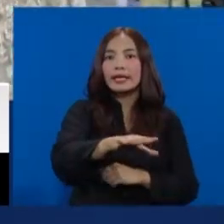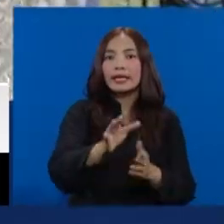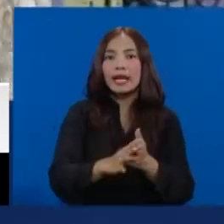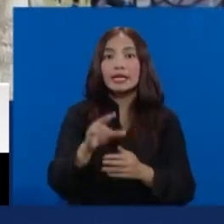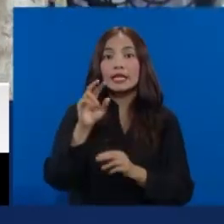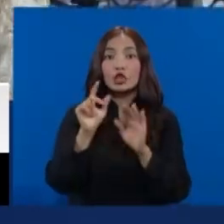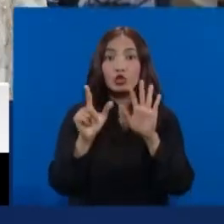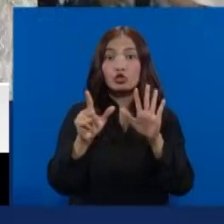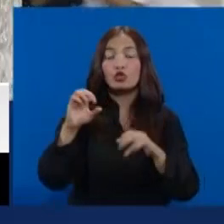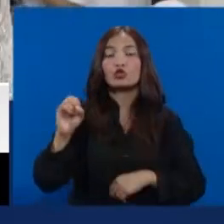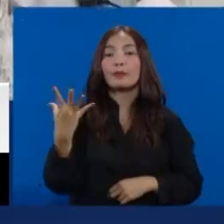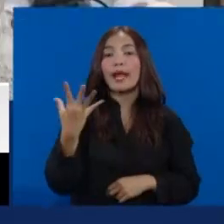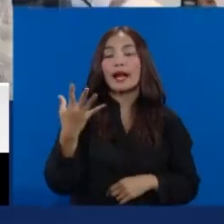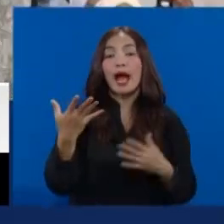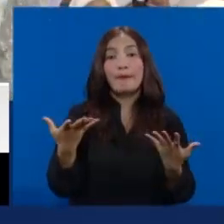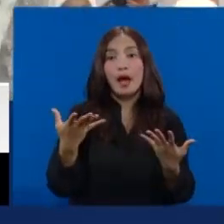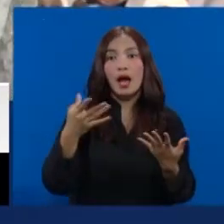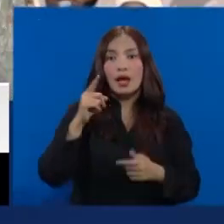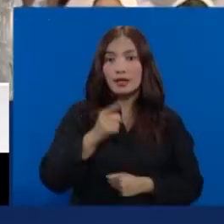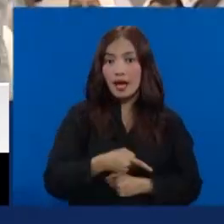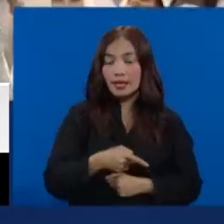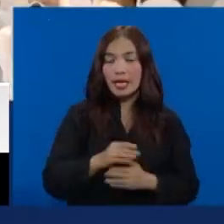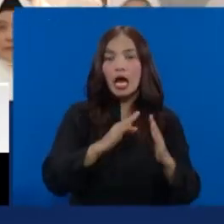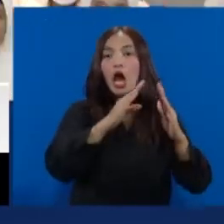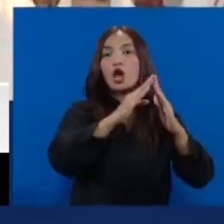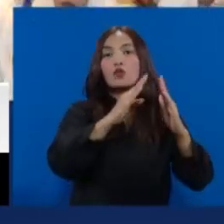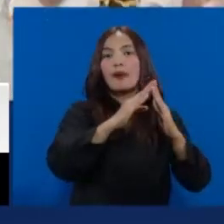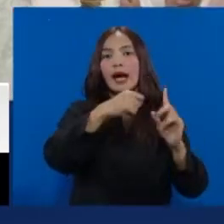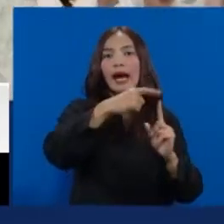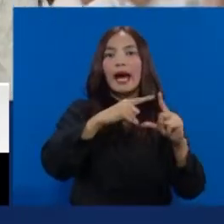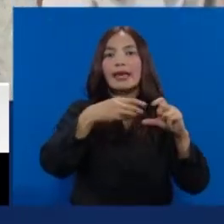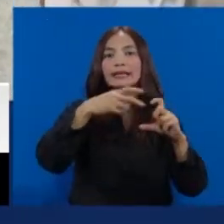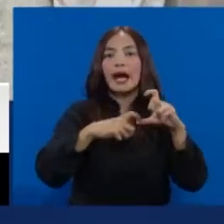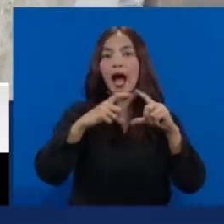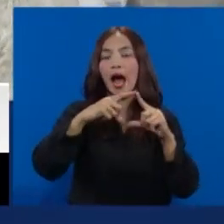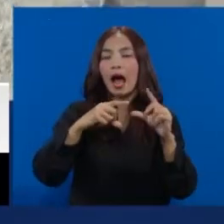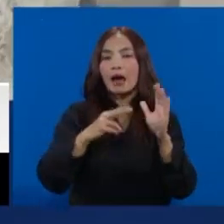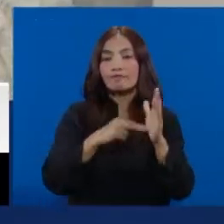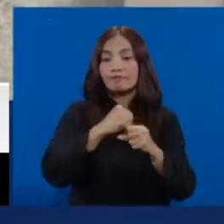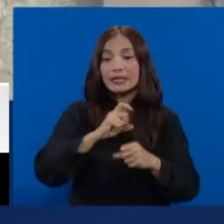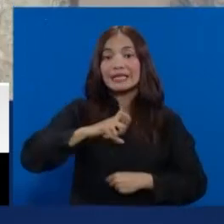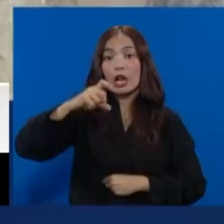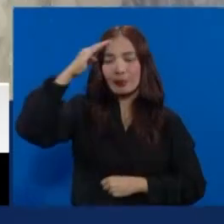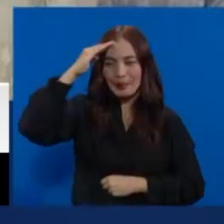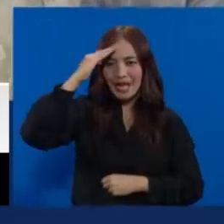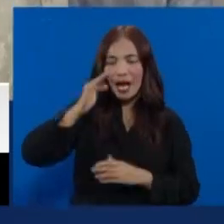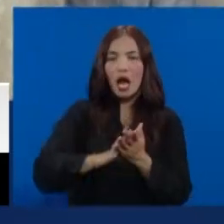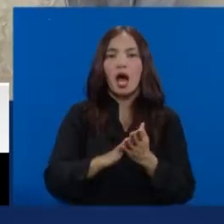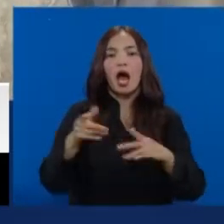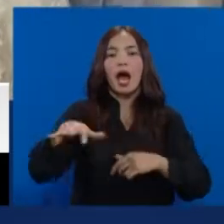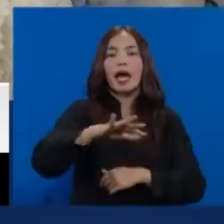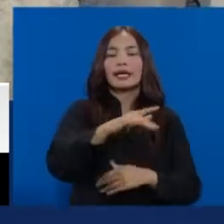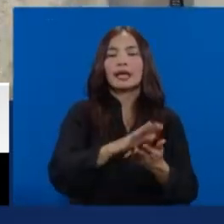sumber, diantaranya berasal dari rumah Kaisang atau calon pengantin pria, kemudian ada air zam-zam, ada air